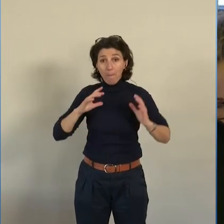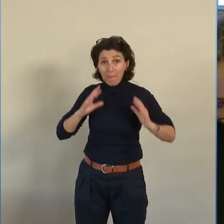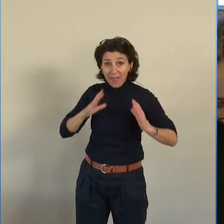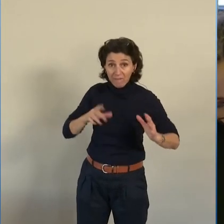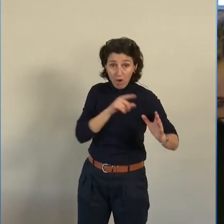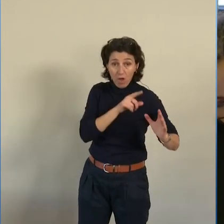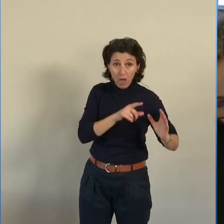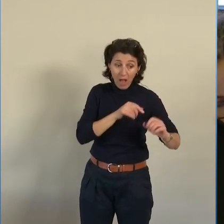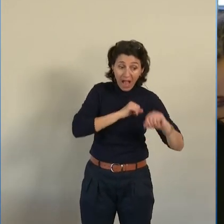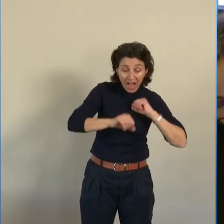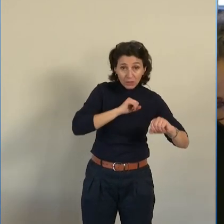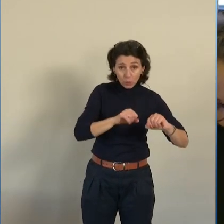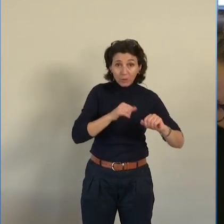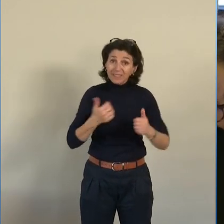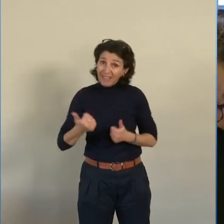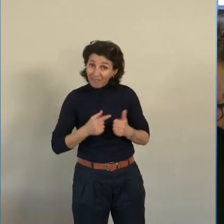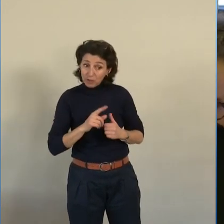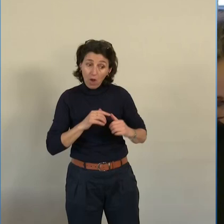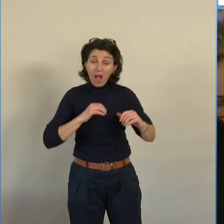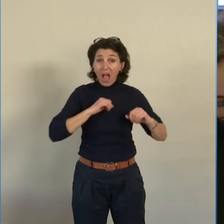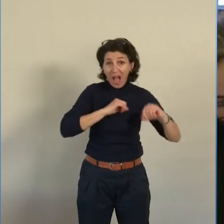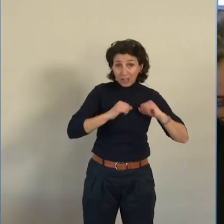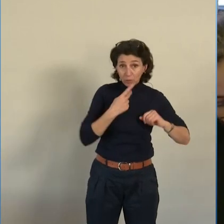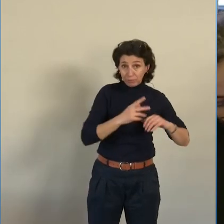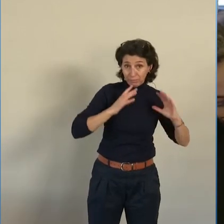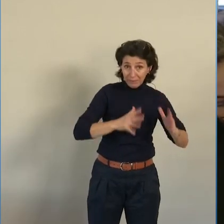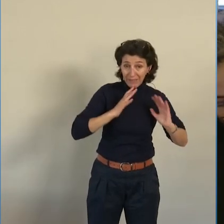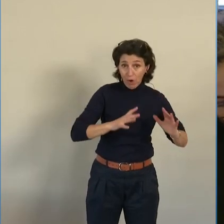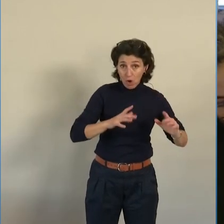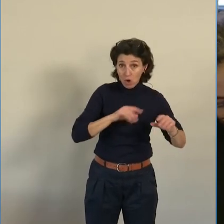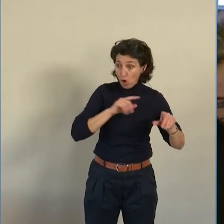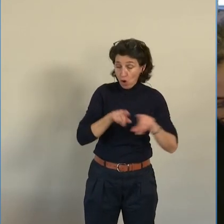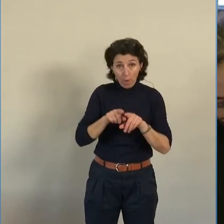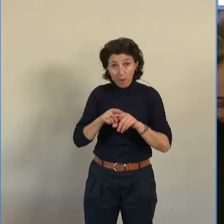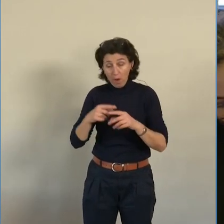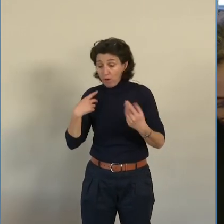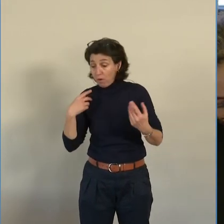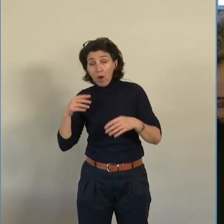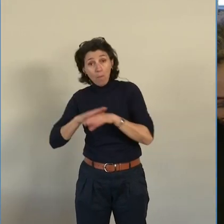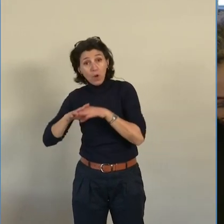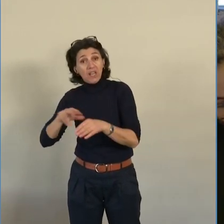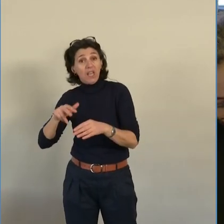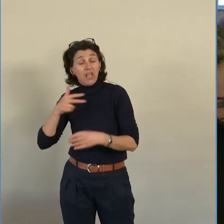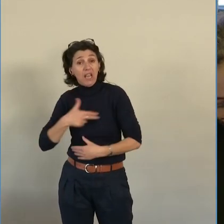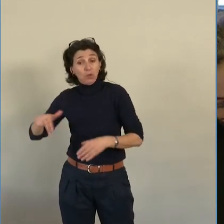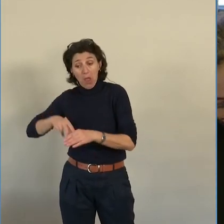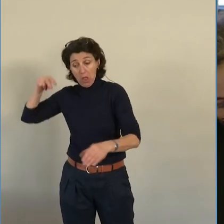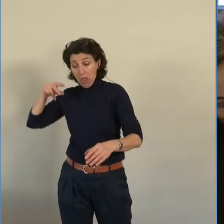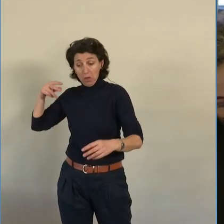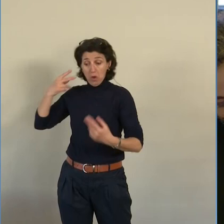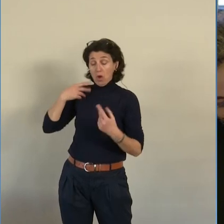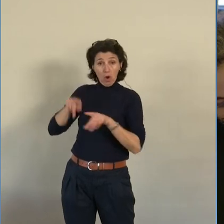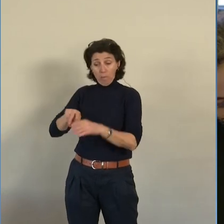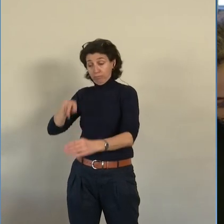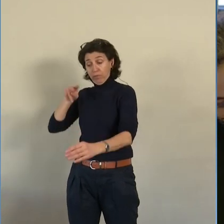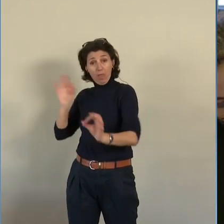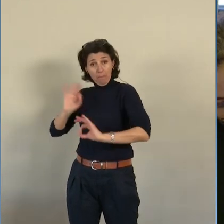service l'action des bénévoles vient palier à une absence totale de vision politique au niveau national sur l'aide alimentaire donc